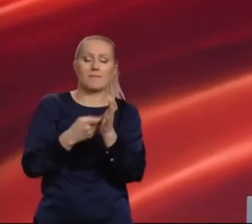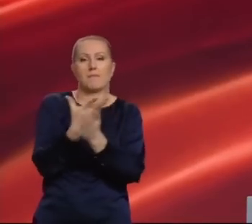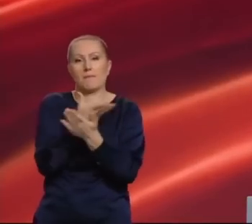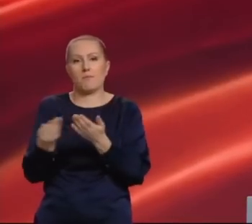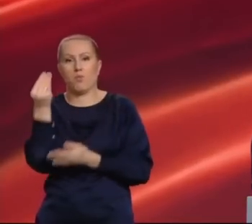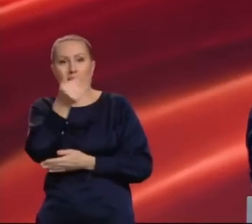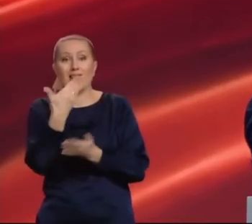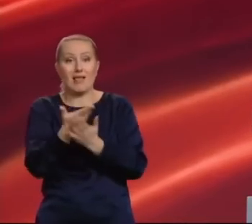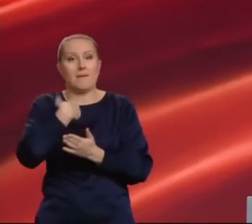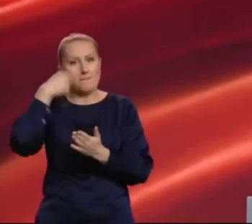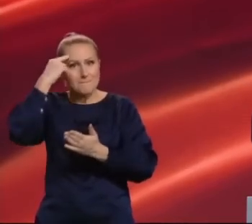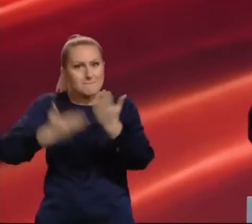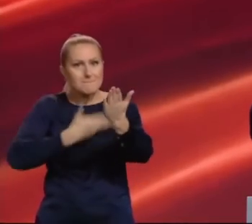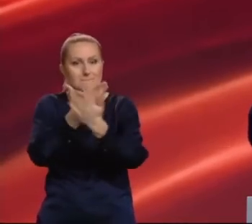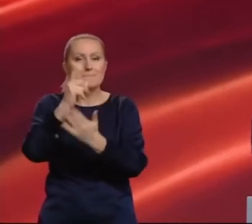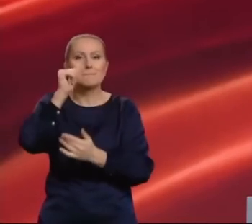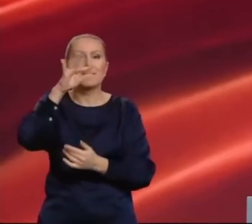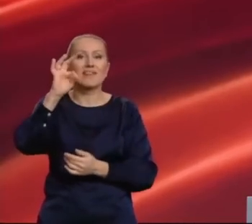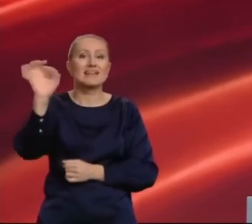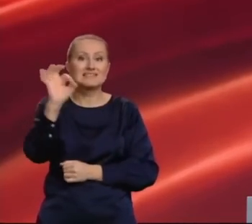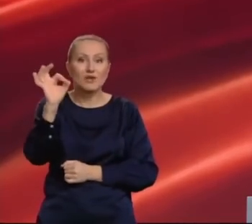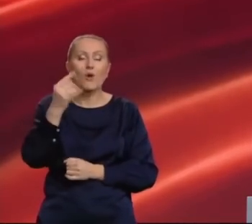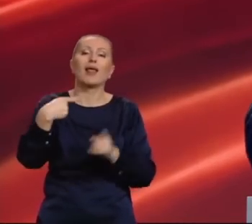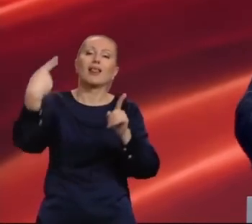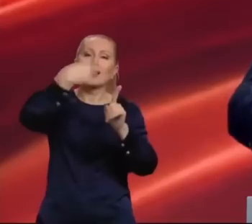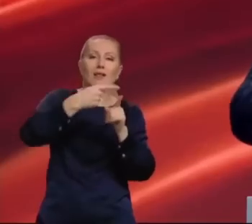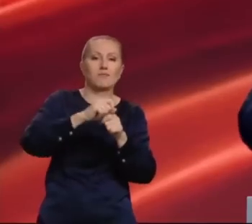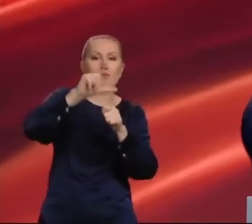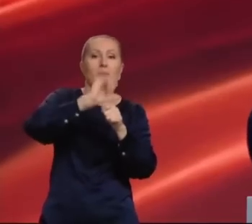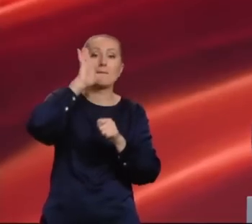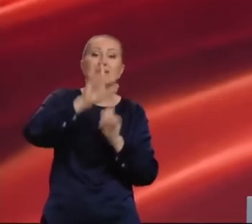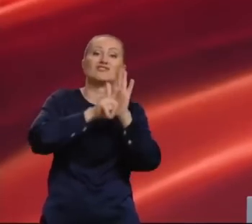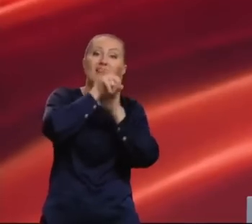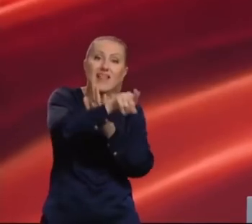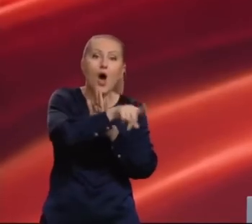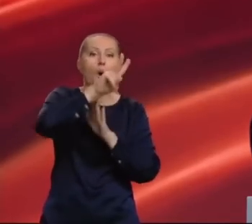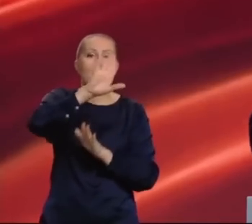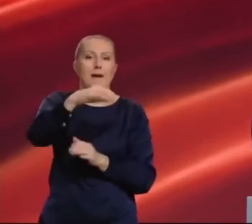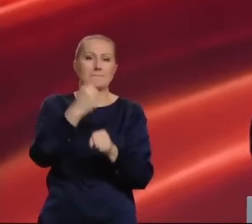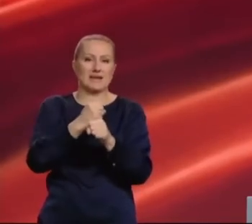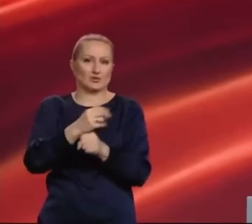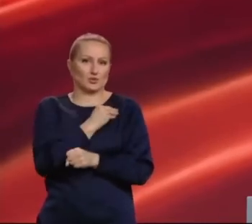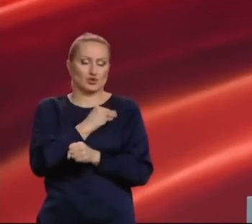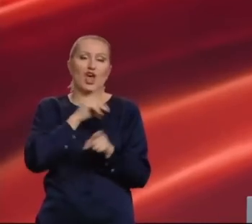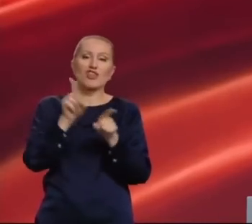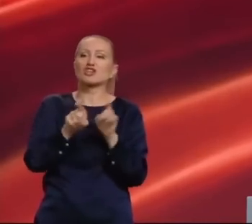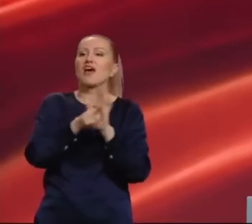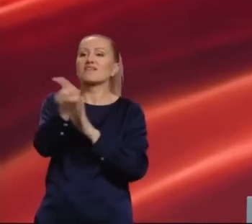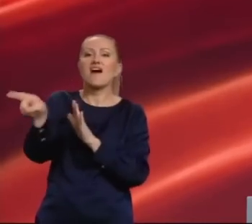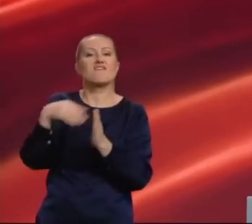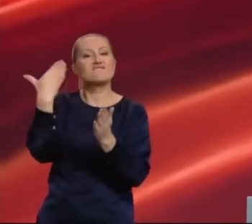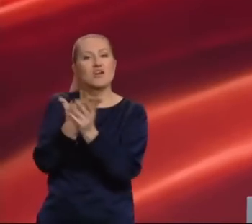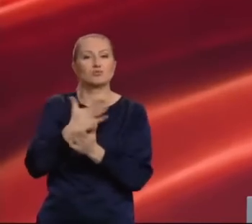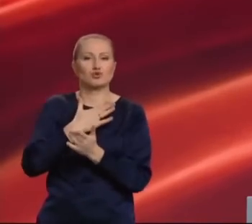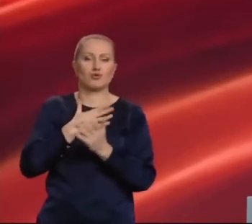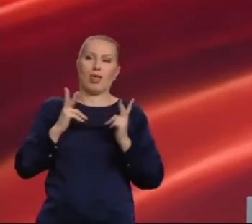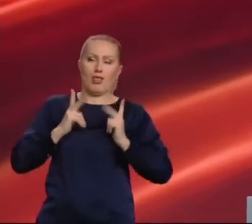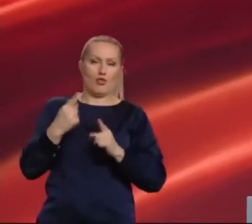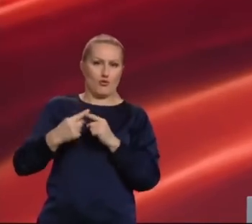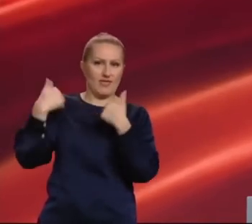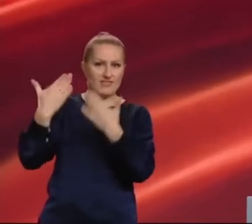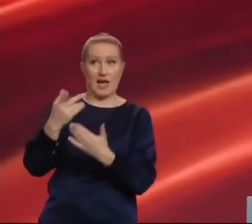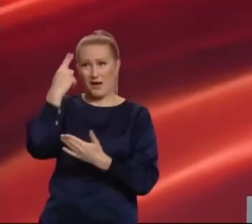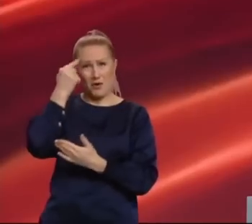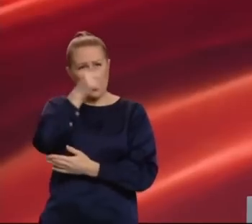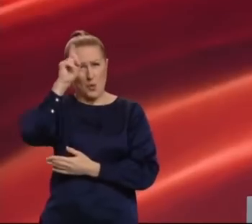PIT zero, żeby dać automatyczną podwyżkę tym, którzy uczciwie pracują, ale też odciążyć przedsiębiorców. Wielu Polaków myśli, że to przedsiębiorca zabiera im ten podatek,